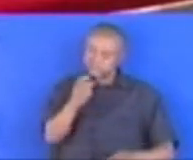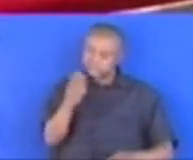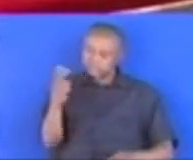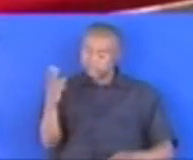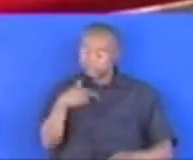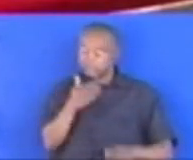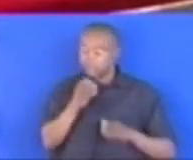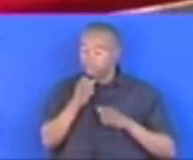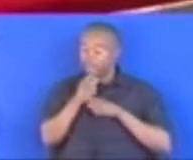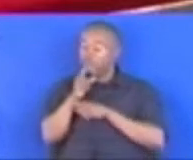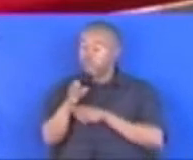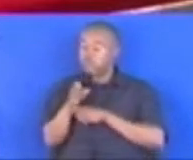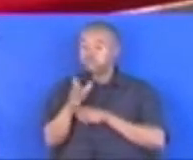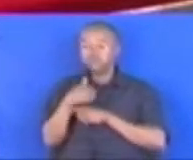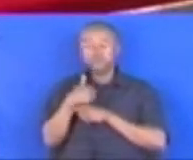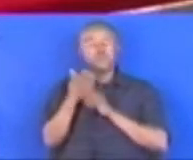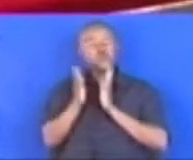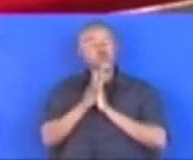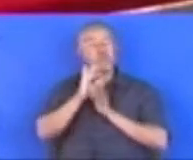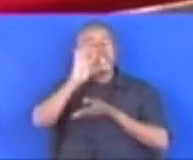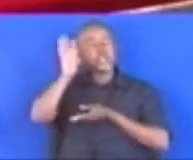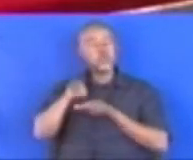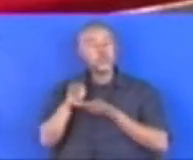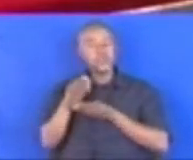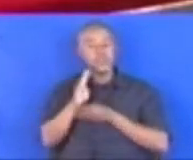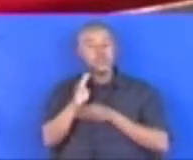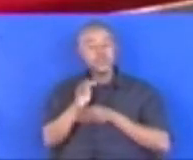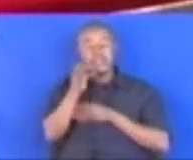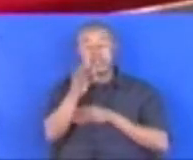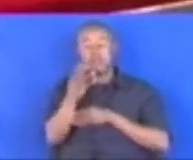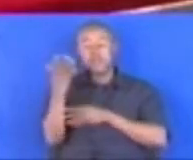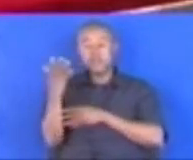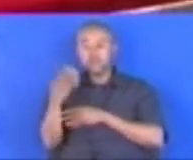2020-21-22 fungu hili tunaomba jumla shilingi bilioni